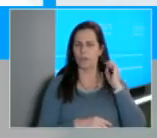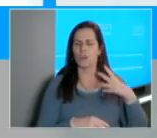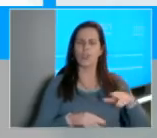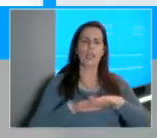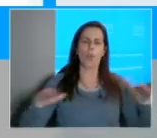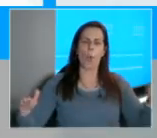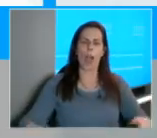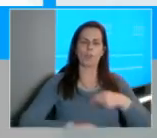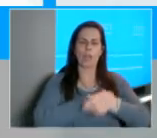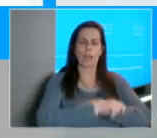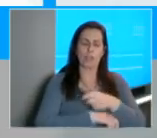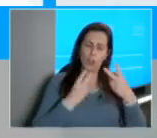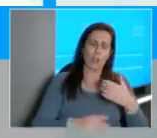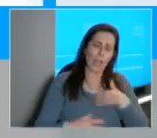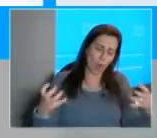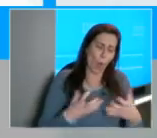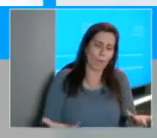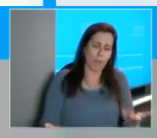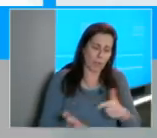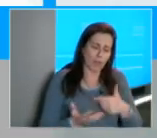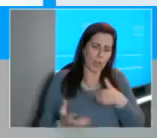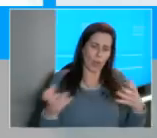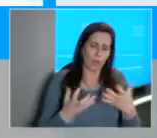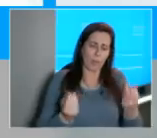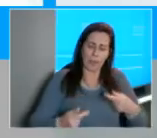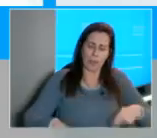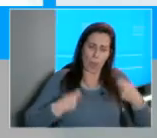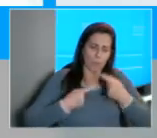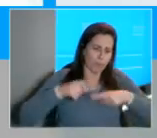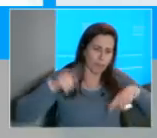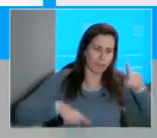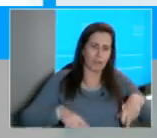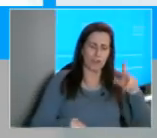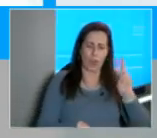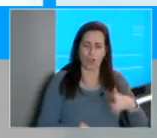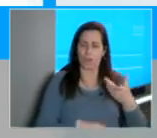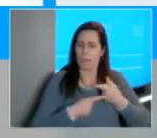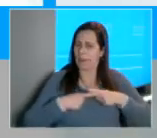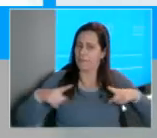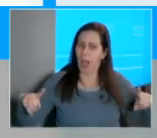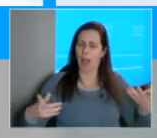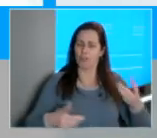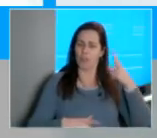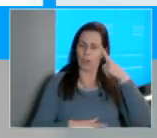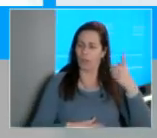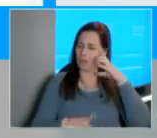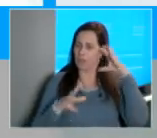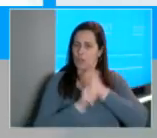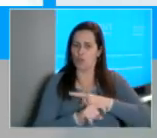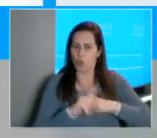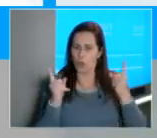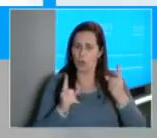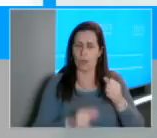את הדוכנים האלה? זה חשוב כי אנחנו חברה רב תרבותית שבה יש מגוון רחב של דעות והשקפות